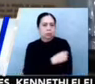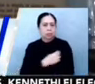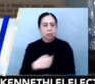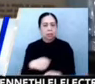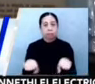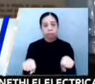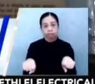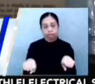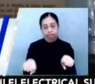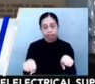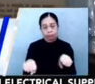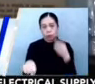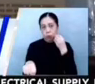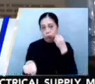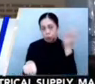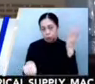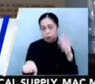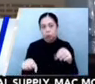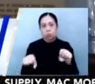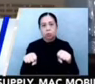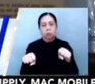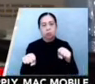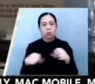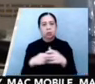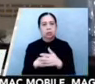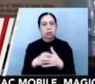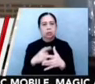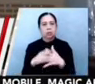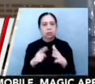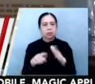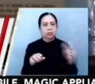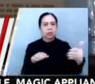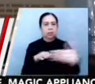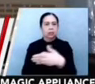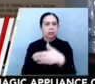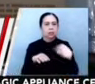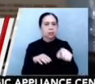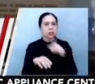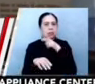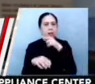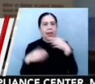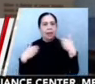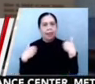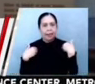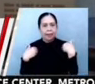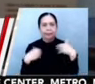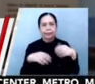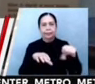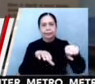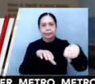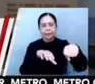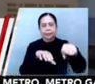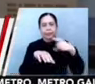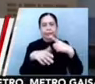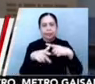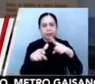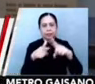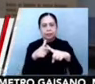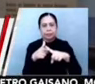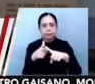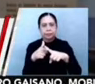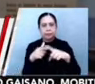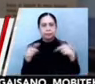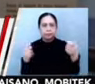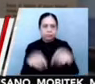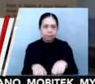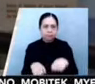Pauwi. At hinarang nga sila nitong suspect na may dalang tricycle. At doon na nangyari yung pamamaril